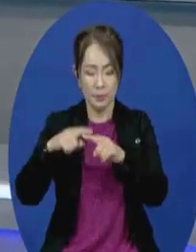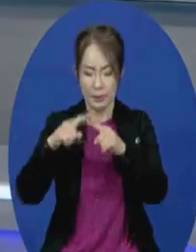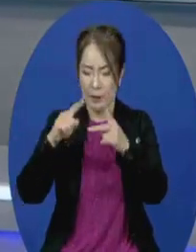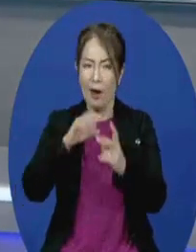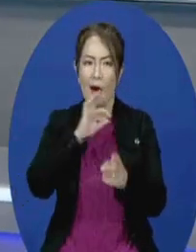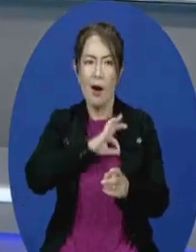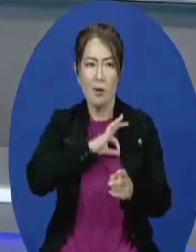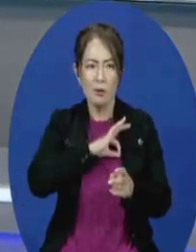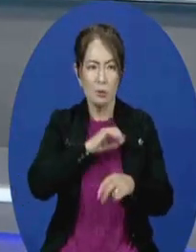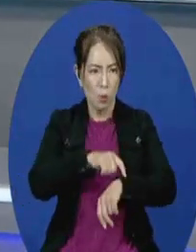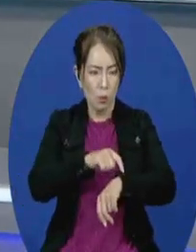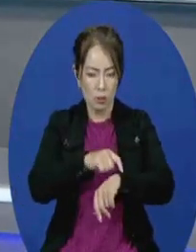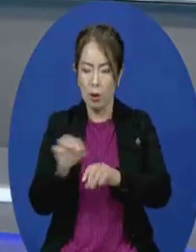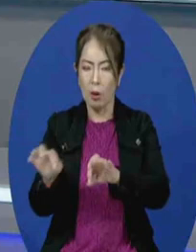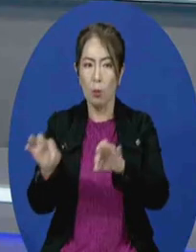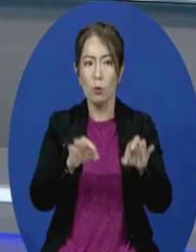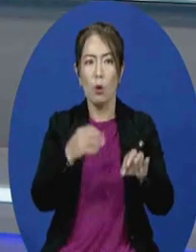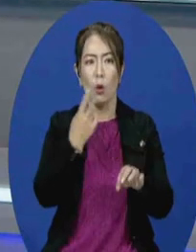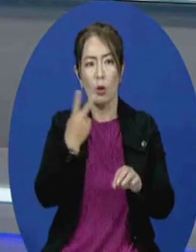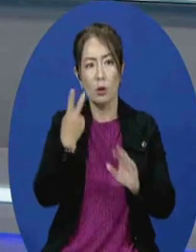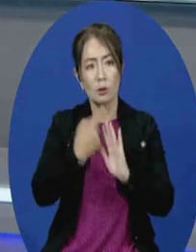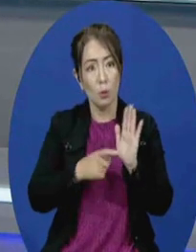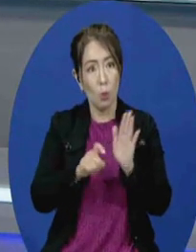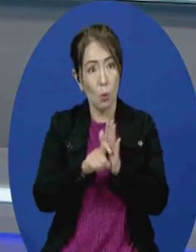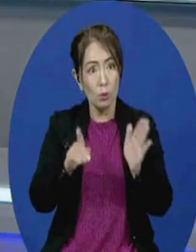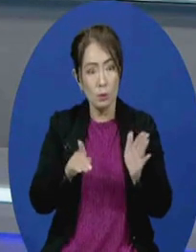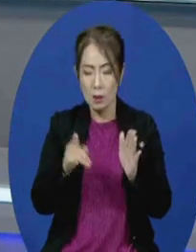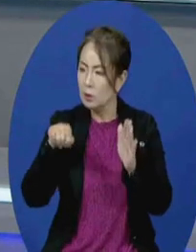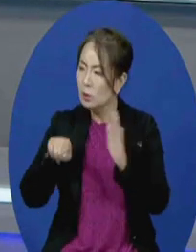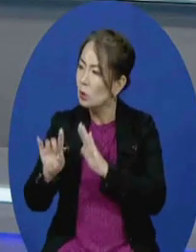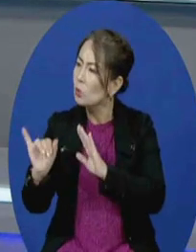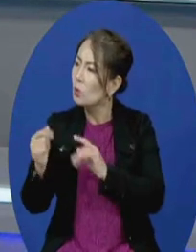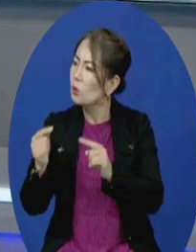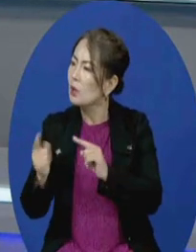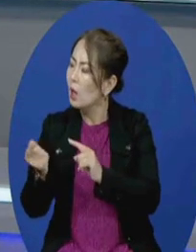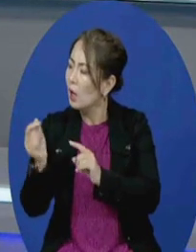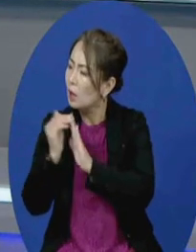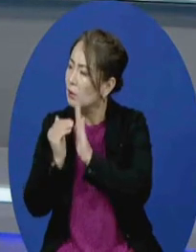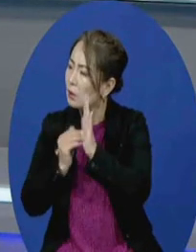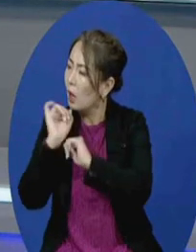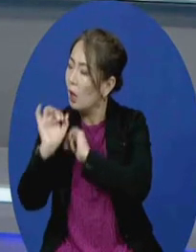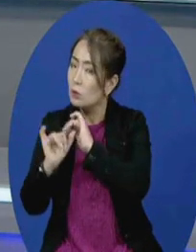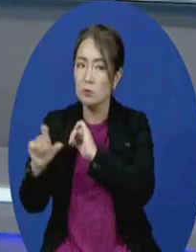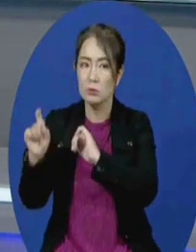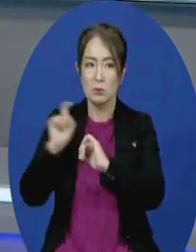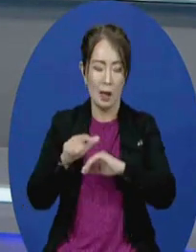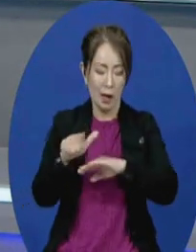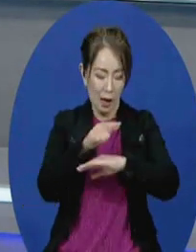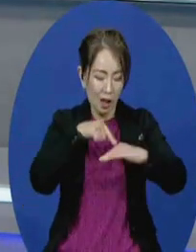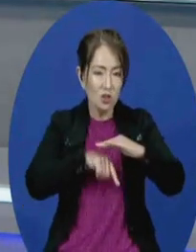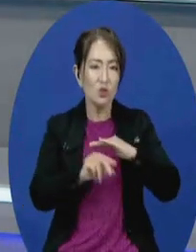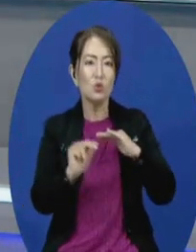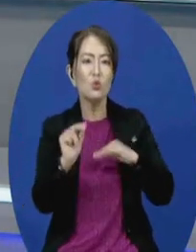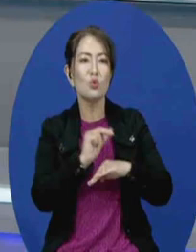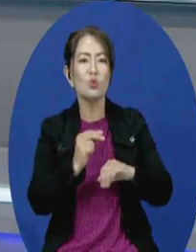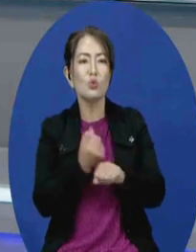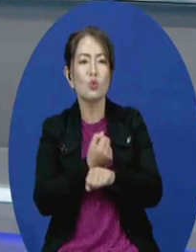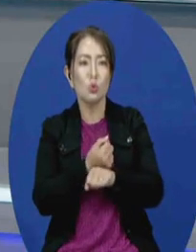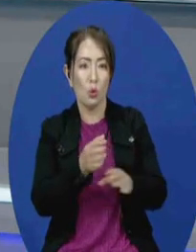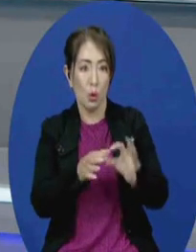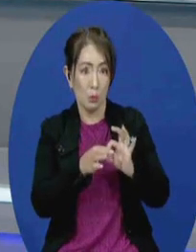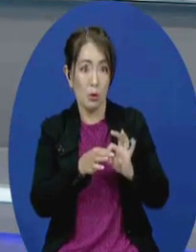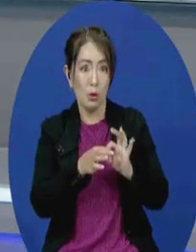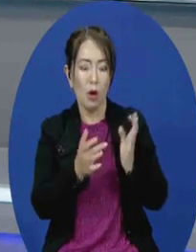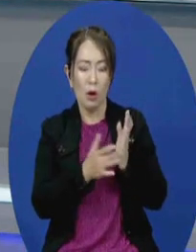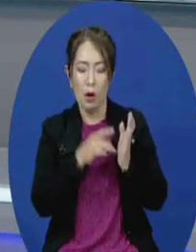орох хугацаа 22 сараар хойшилсан. Төслийн гүйцэтгэгчид шалтгаанаа хөрсний чулуу геотехникийн нөхцөл гэж тайлбарлаад байна.